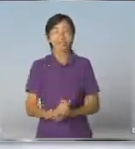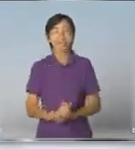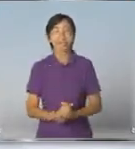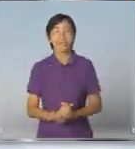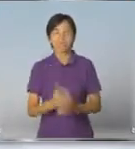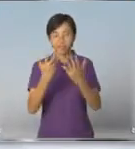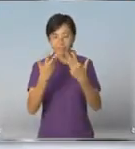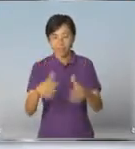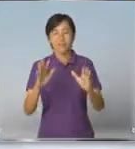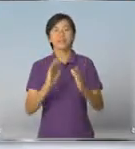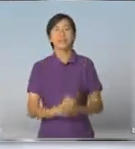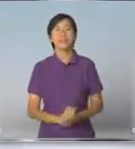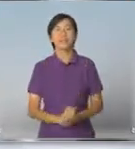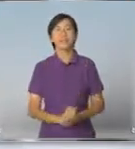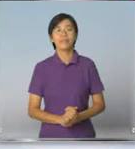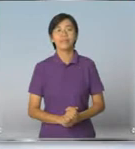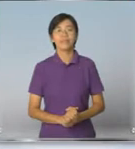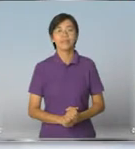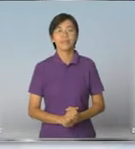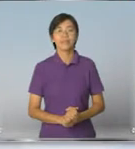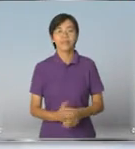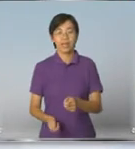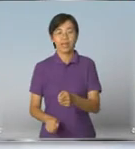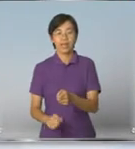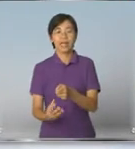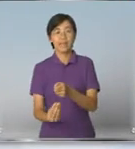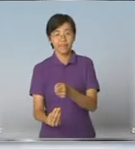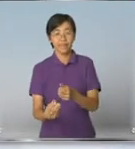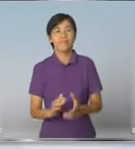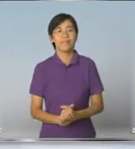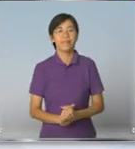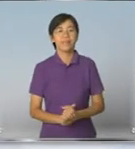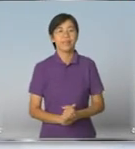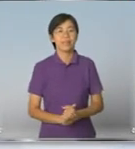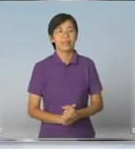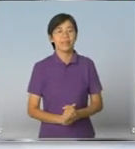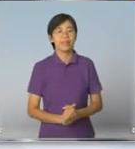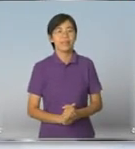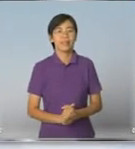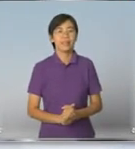ะงั้นเดี๋ยวเราเสร็จแล้วนะคะปิดแก๊ส ชุบ